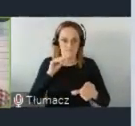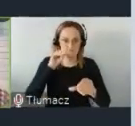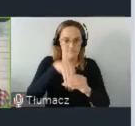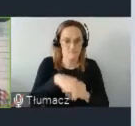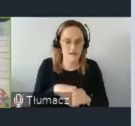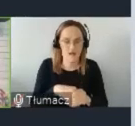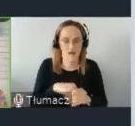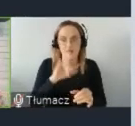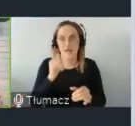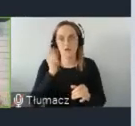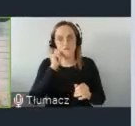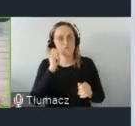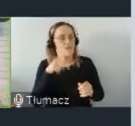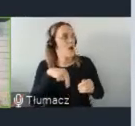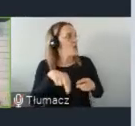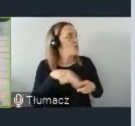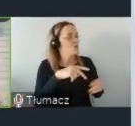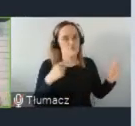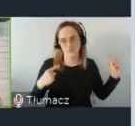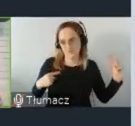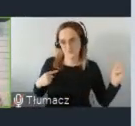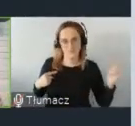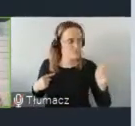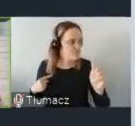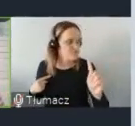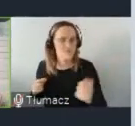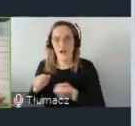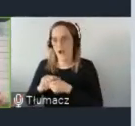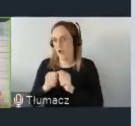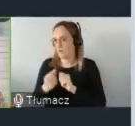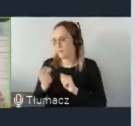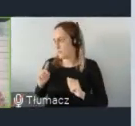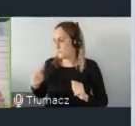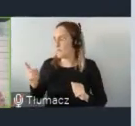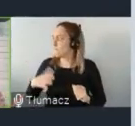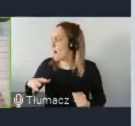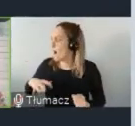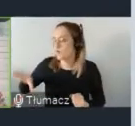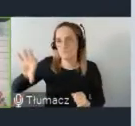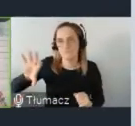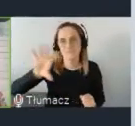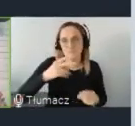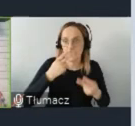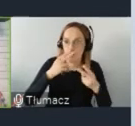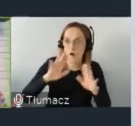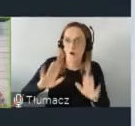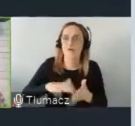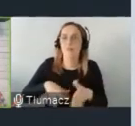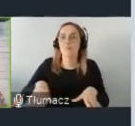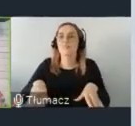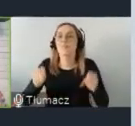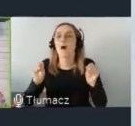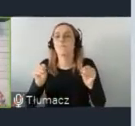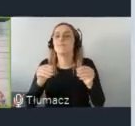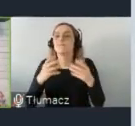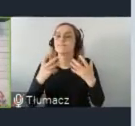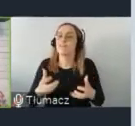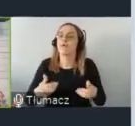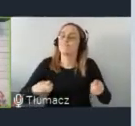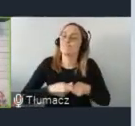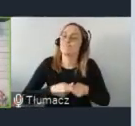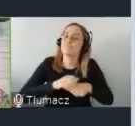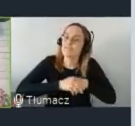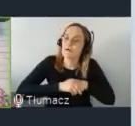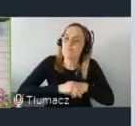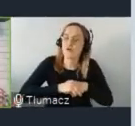jak dziewczynka nadchodzi albo gdzie podąża z drugiej strony. Warto ten filmik pokazywać na początek, jeżeli ktoś chce się zaprzyjaźnić